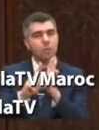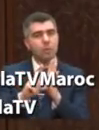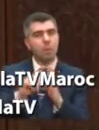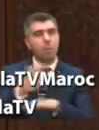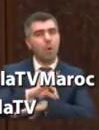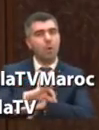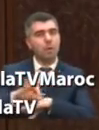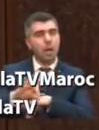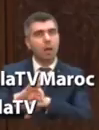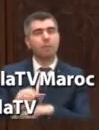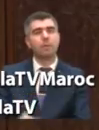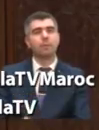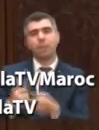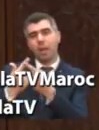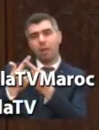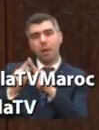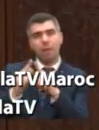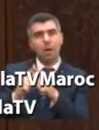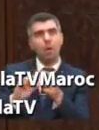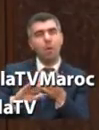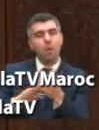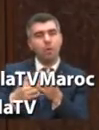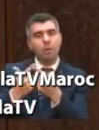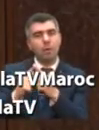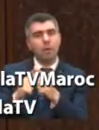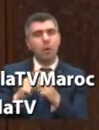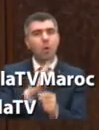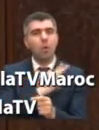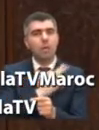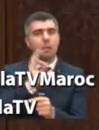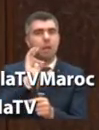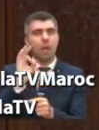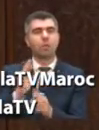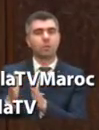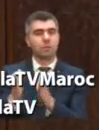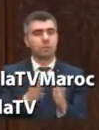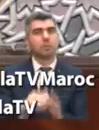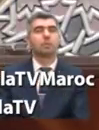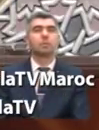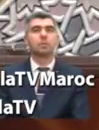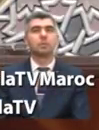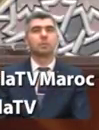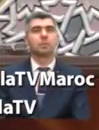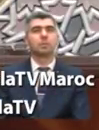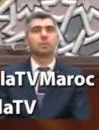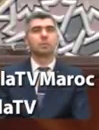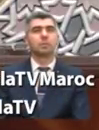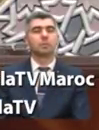العموميه كاين واحد العدد ديال الحقوق اللي كيستافدوا منها هاد الاساتذه. شكرا لكم. تعقيب فريق الاثار